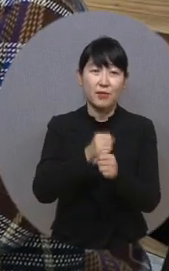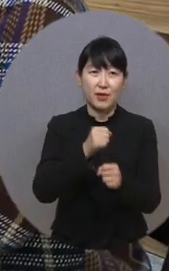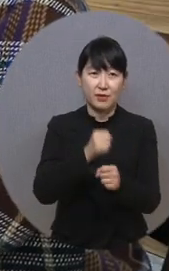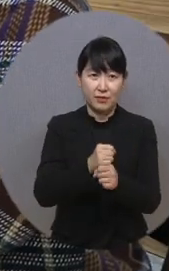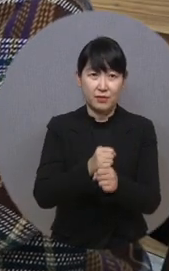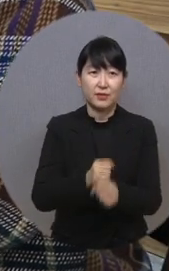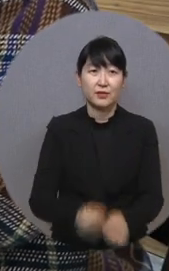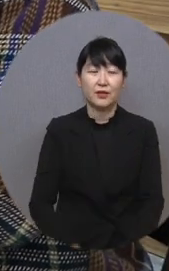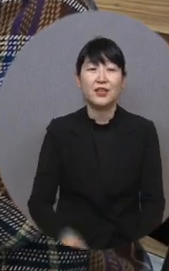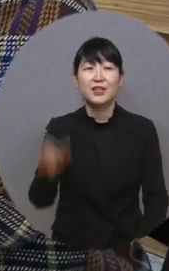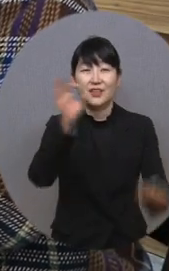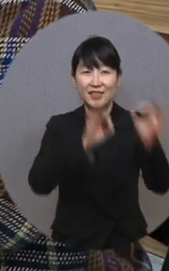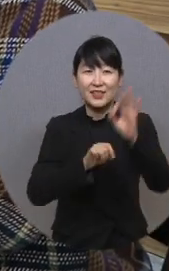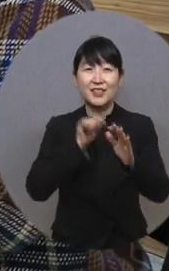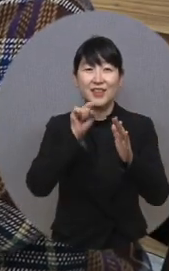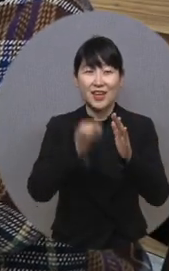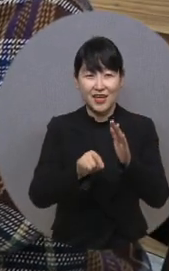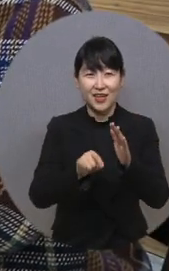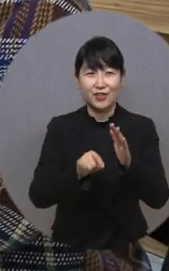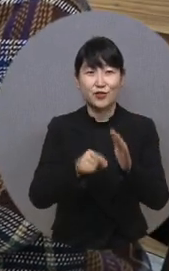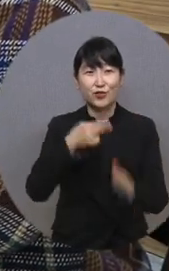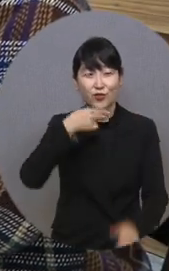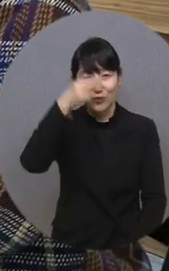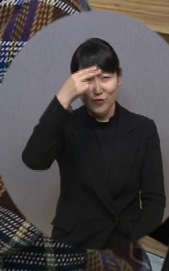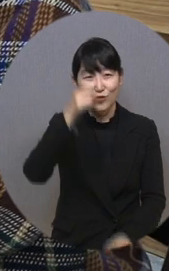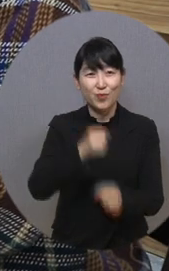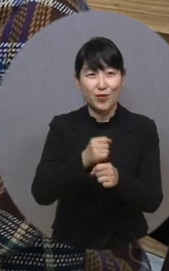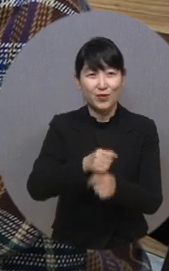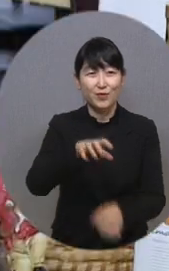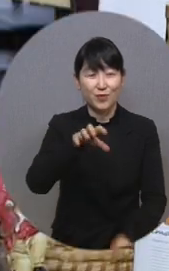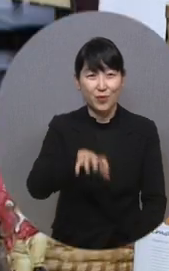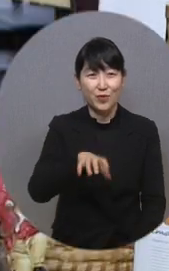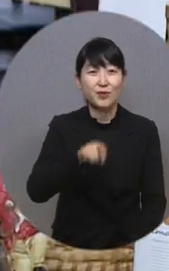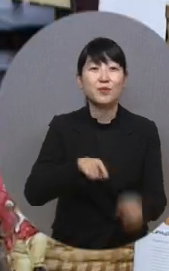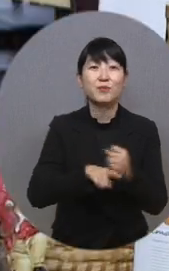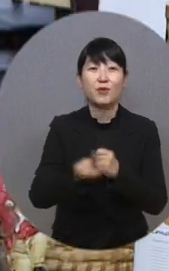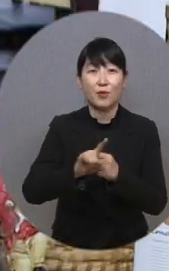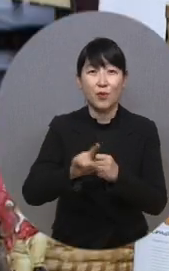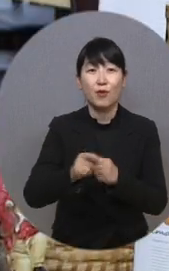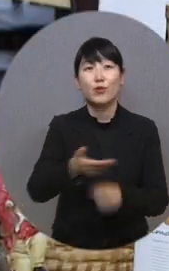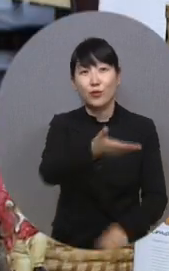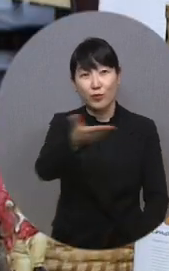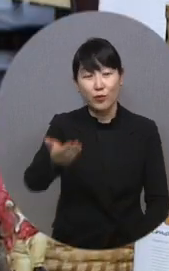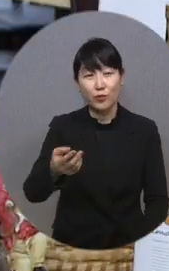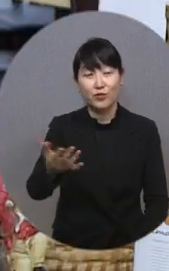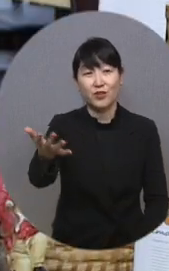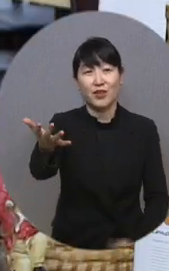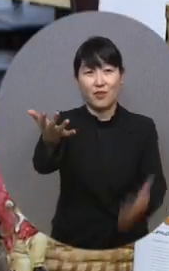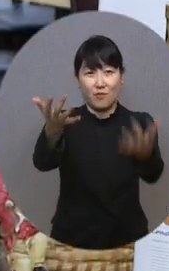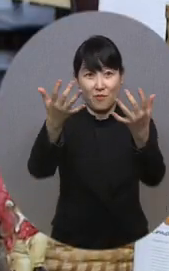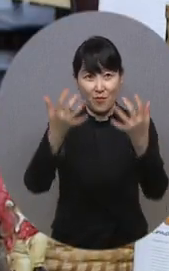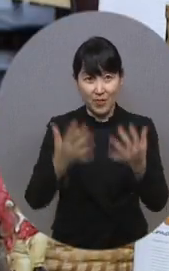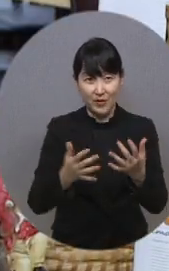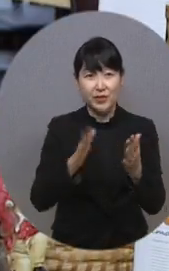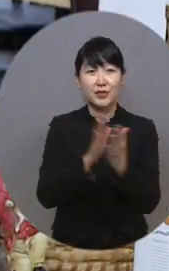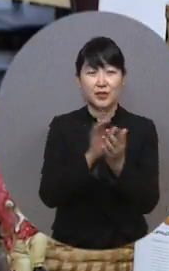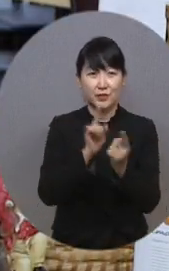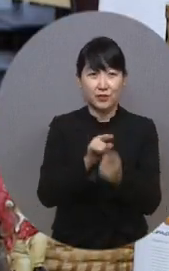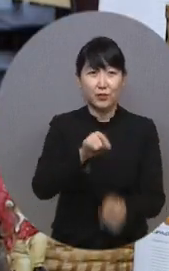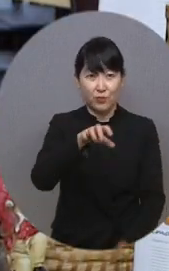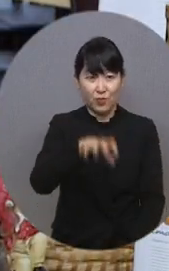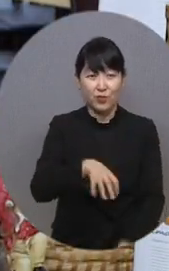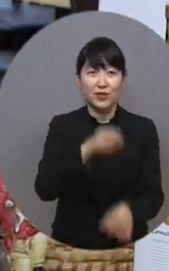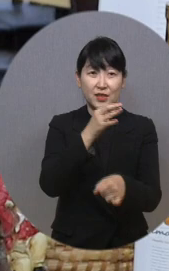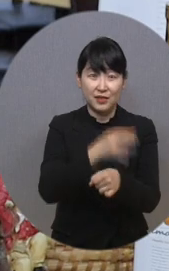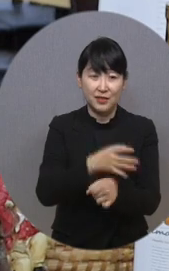양조장으로 해서 일반인들이 와이너리에 방문하셔가지고 좀 더 더 싼 가격으로 이렇게 구매할 수 있도록 네. 그렇게